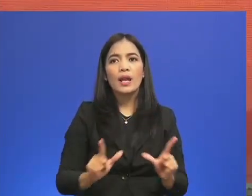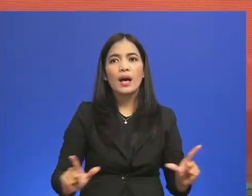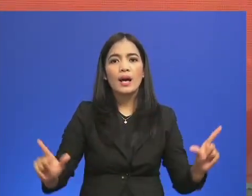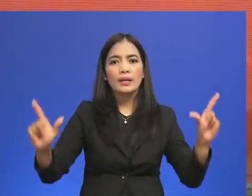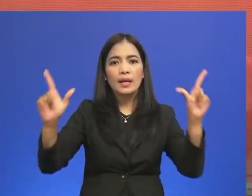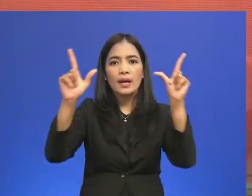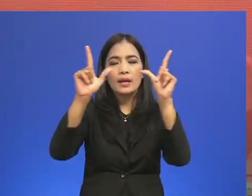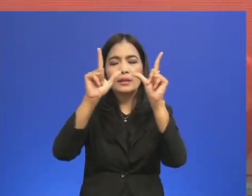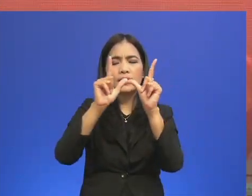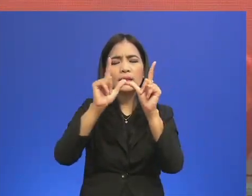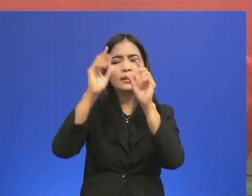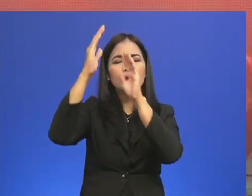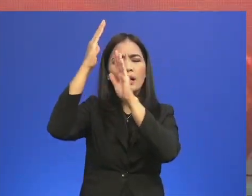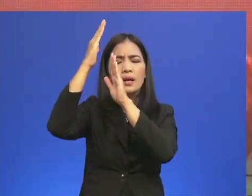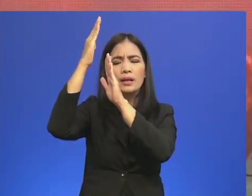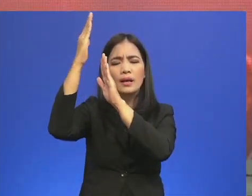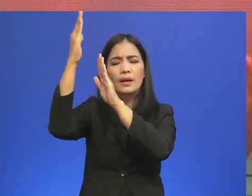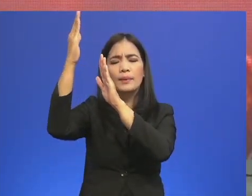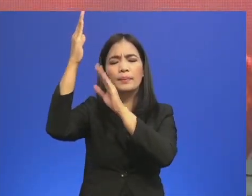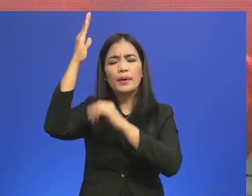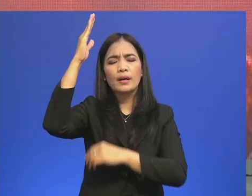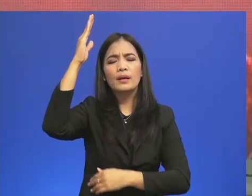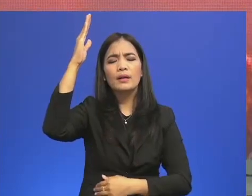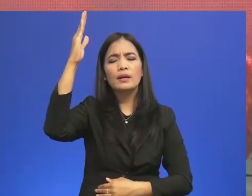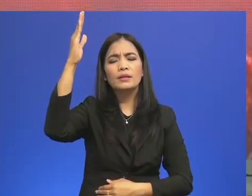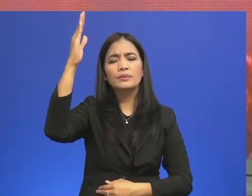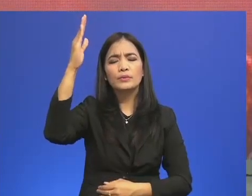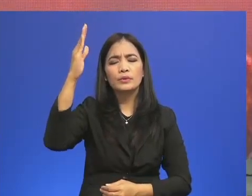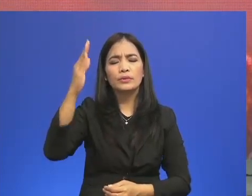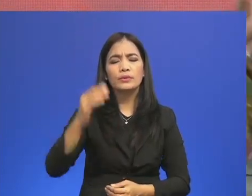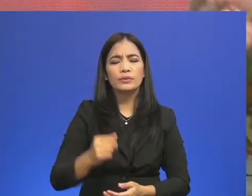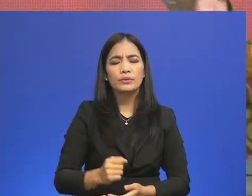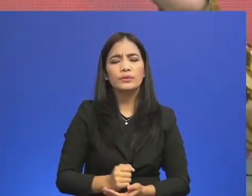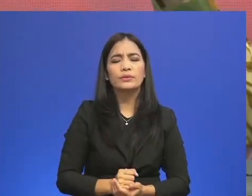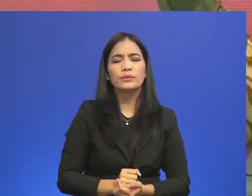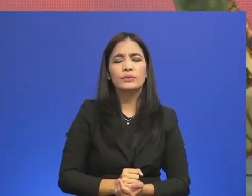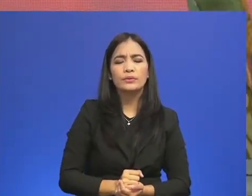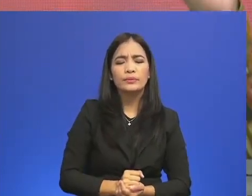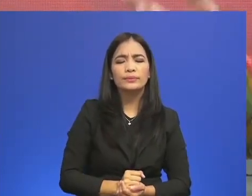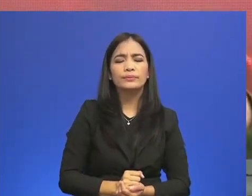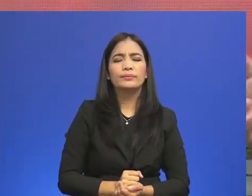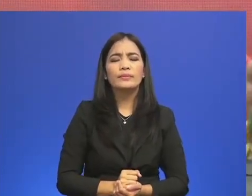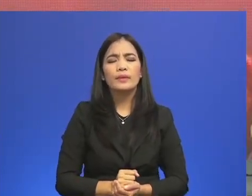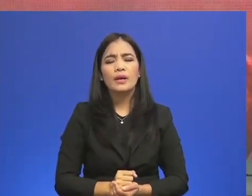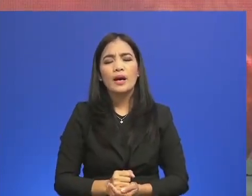Aku layak di hadapan-Mu, aku bersedia.